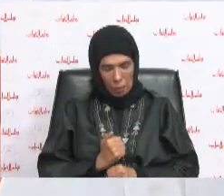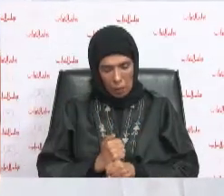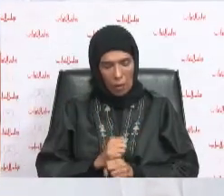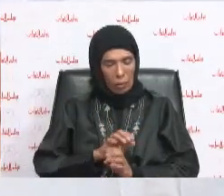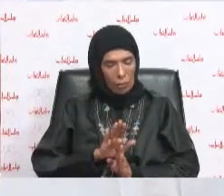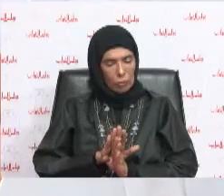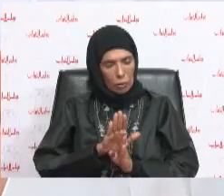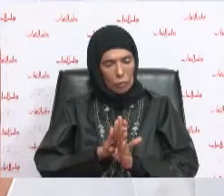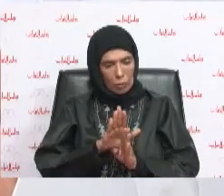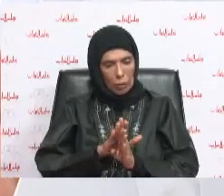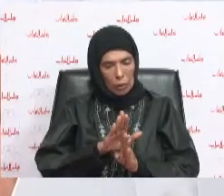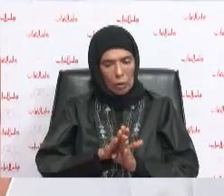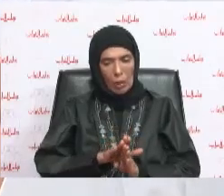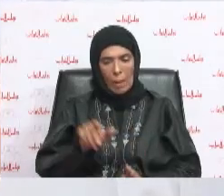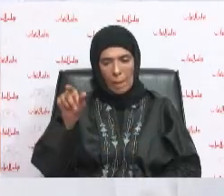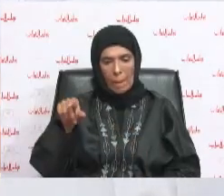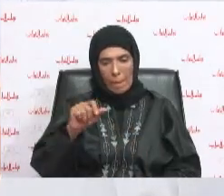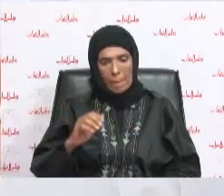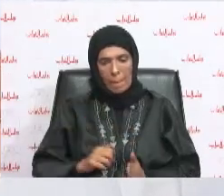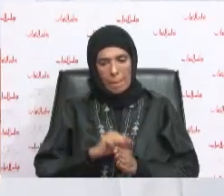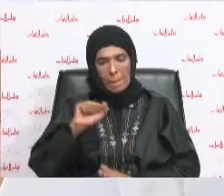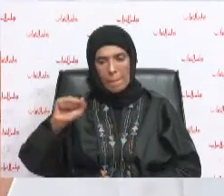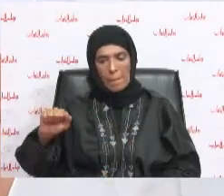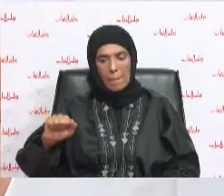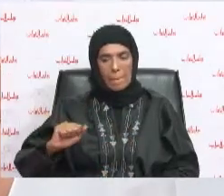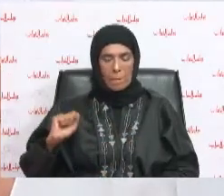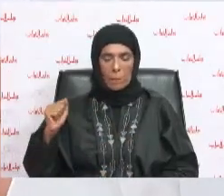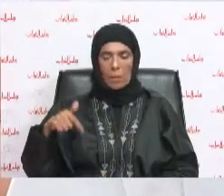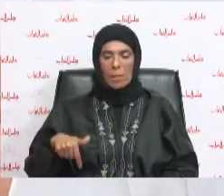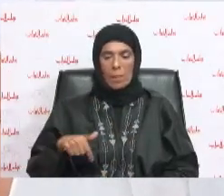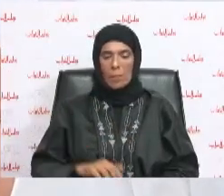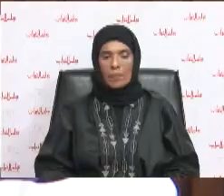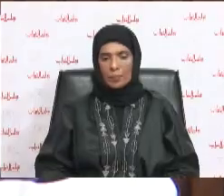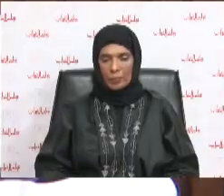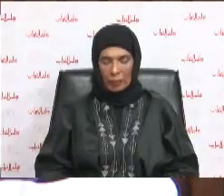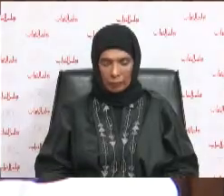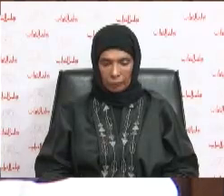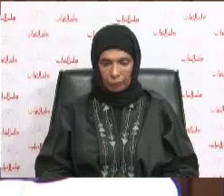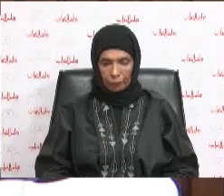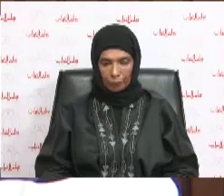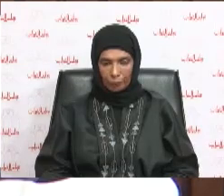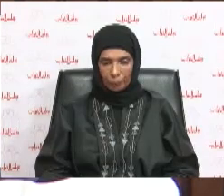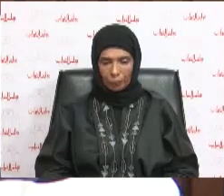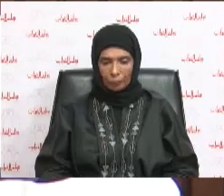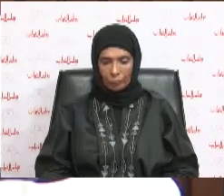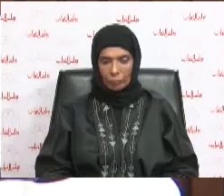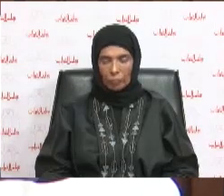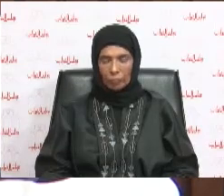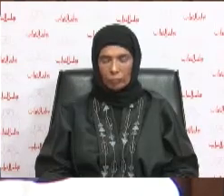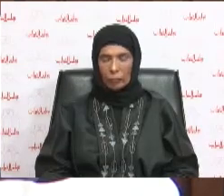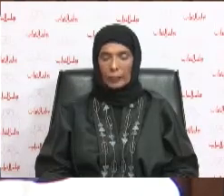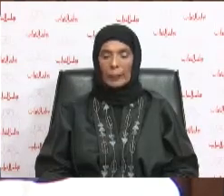تدعم هذه المستثمرين وخاصة البحرينيين. في واحد من المستثمرين أعرفه عن